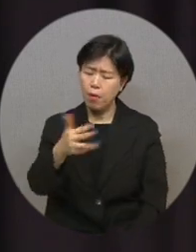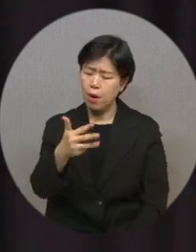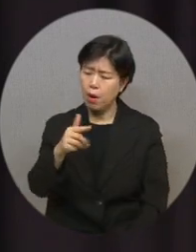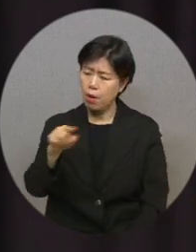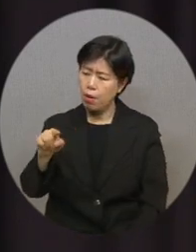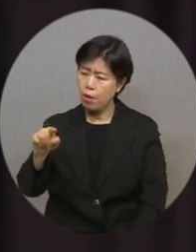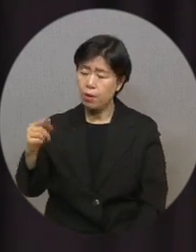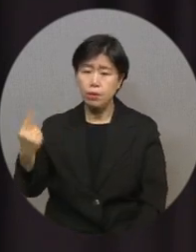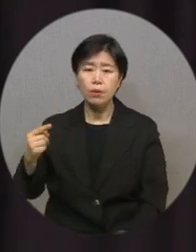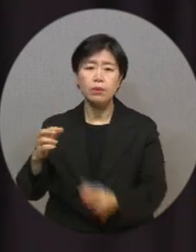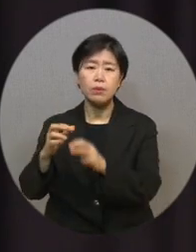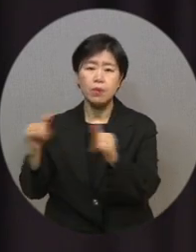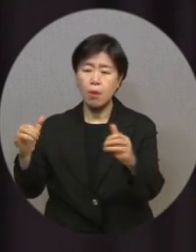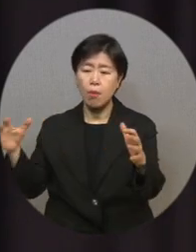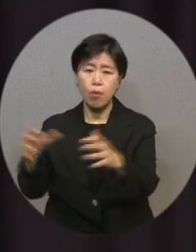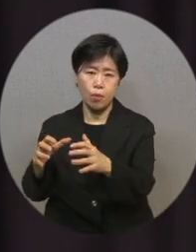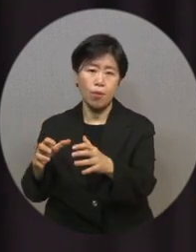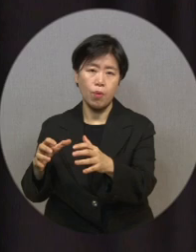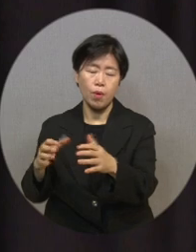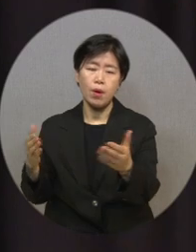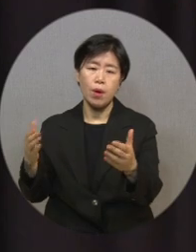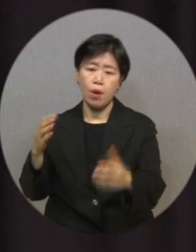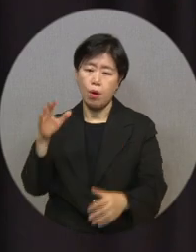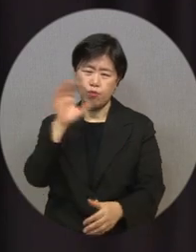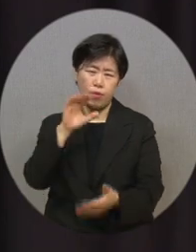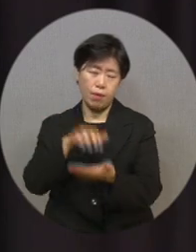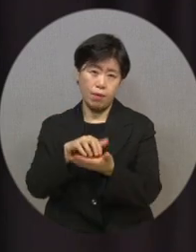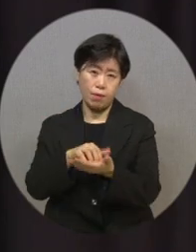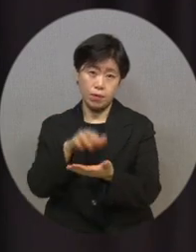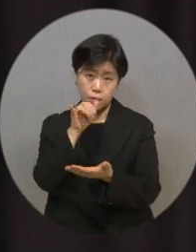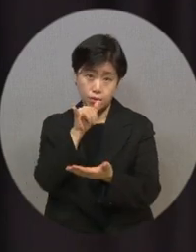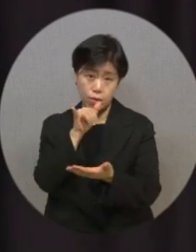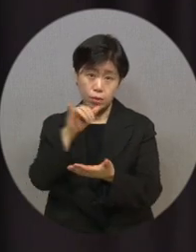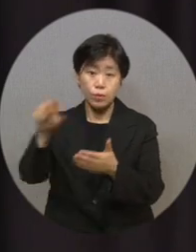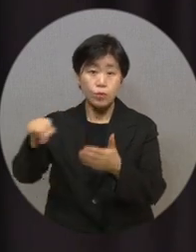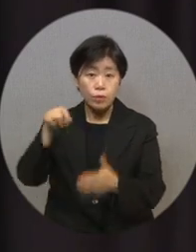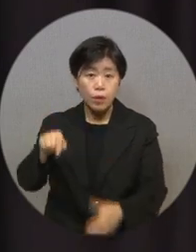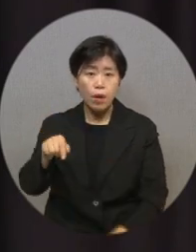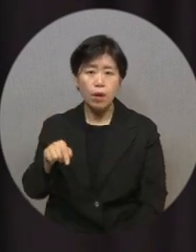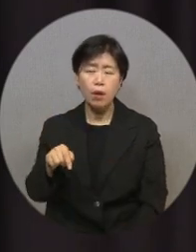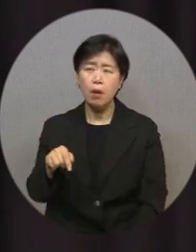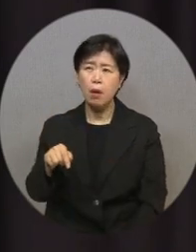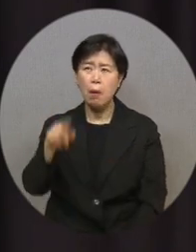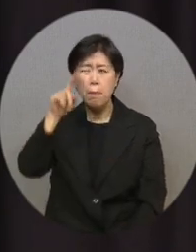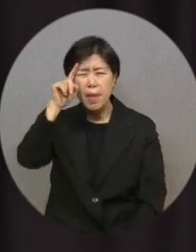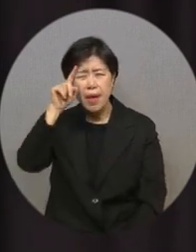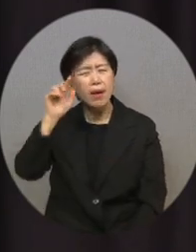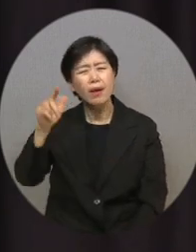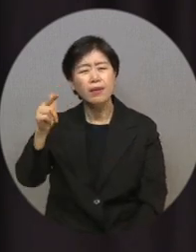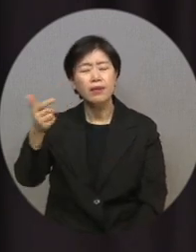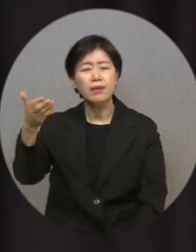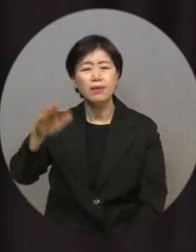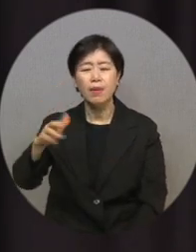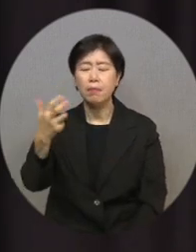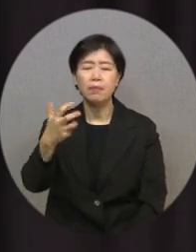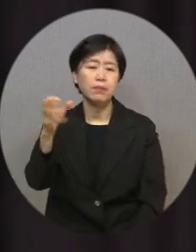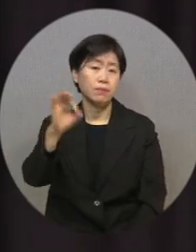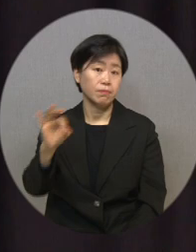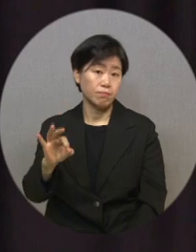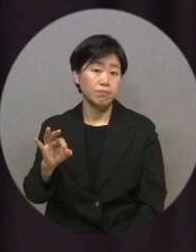정도 그렇게 훈련을 을 받습니다 그러면 그 중에 저희가 뭐 100% 취업은 아니지만 그래도 80% 이상 거기에 인원이 또 취업이